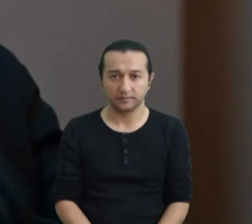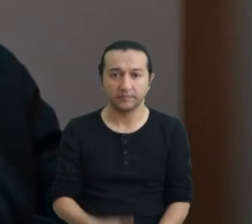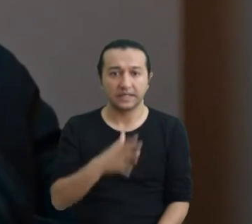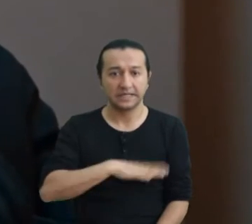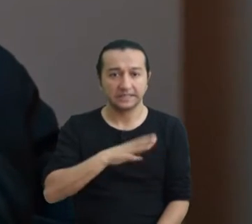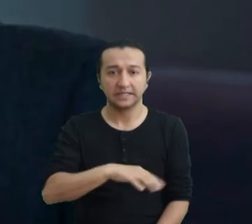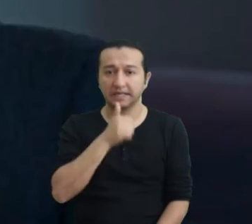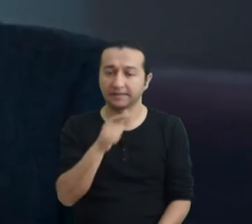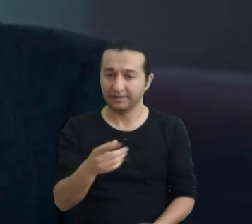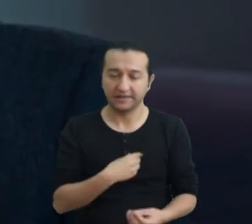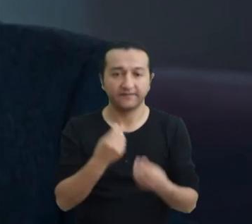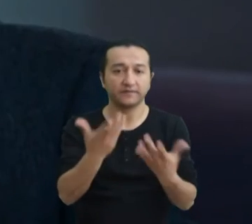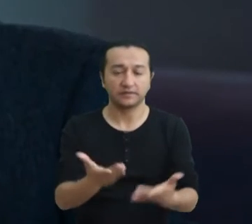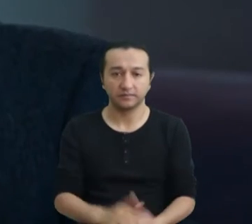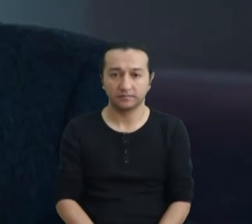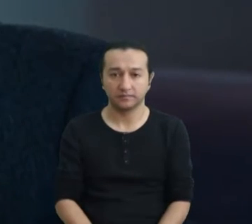İstediğin adamları verdim.